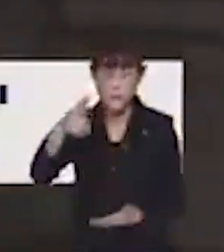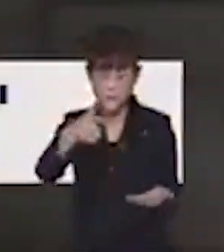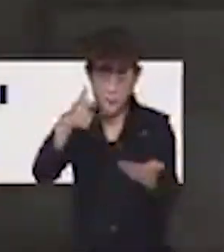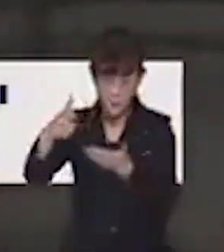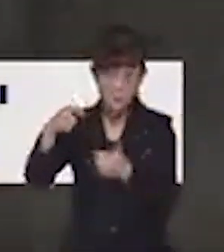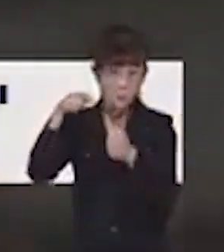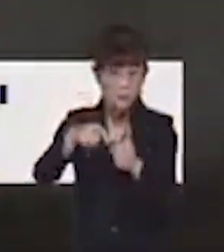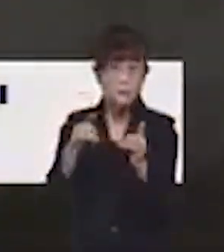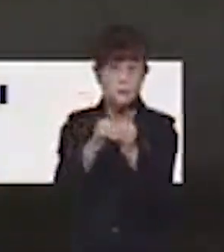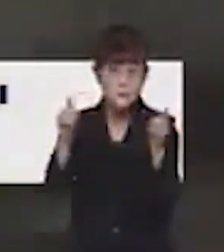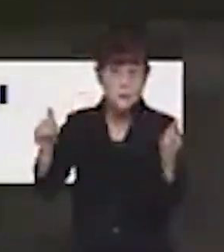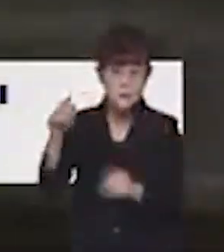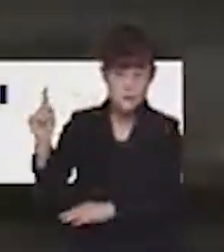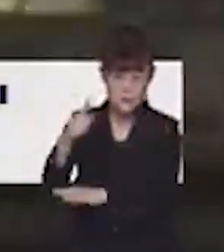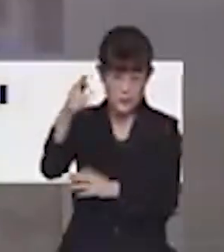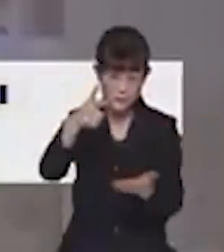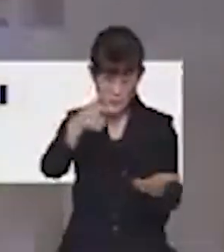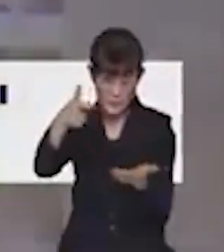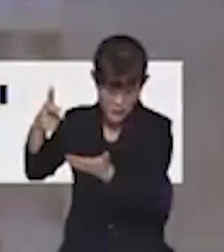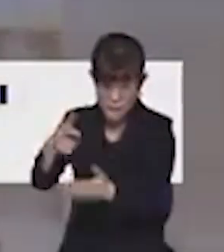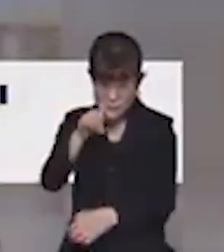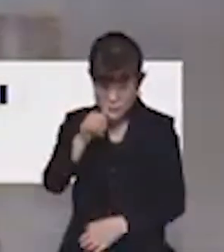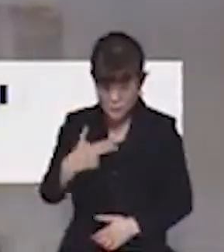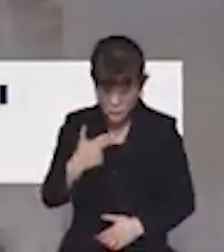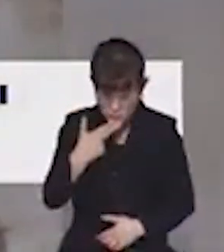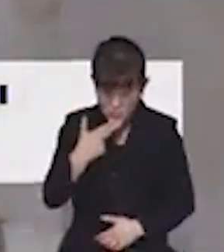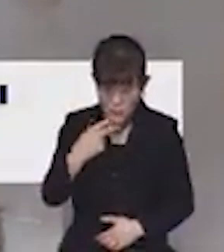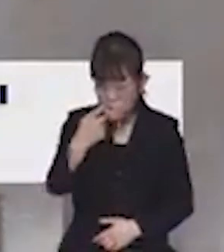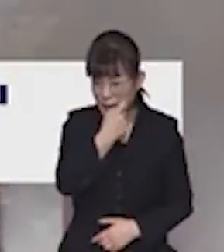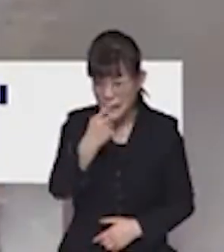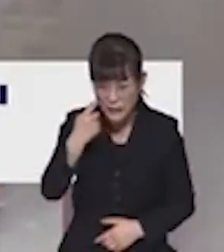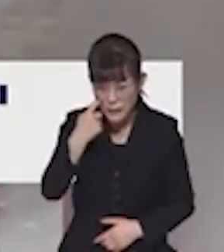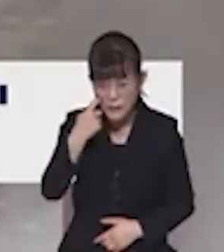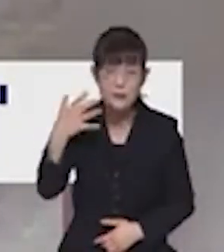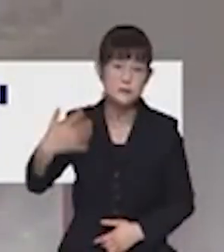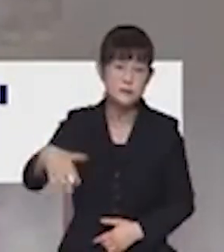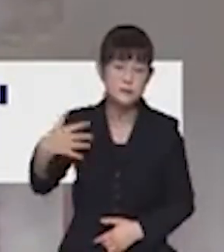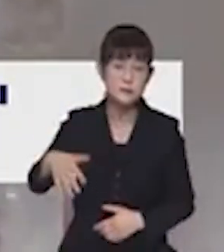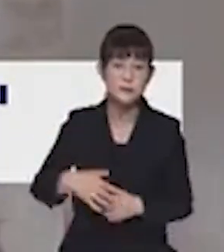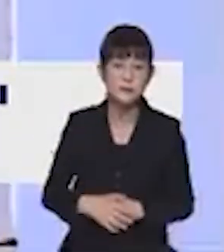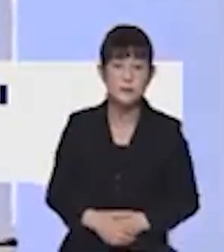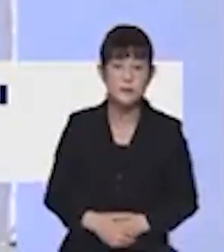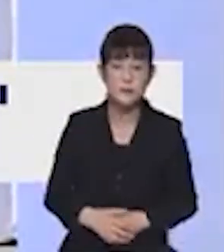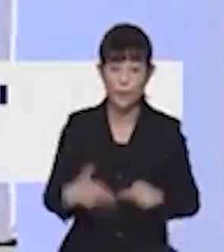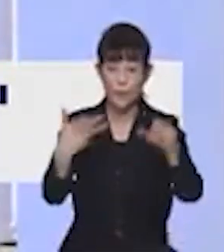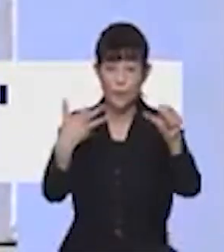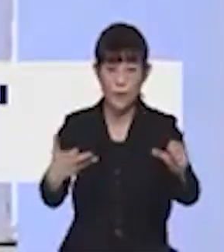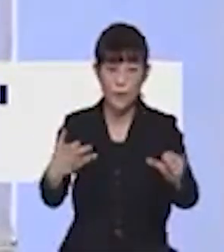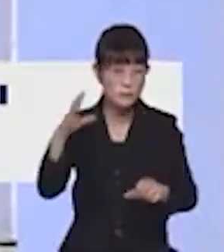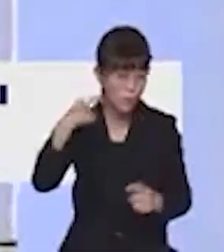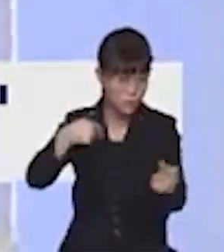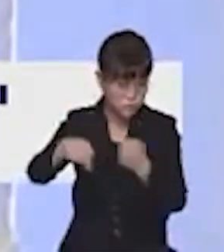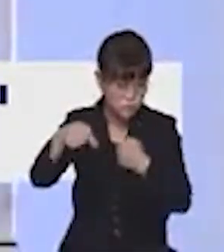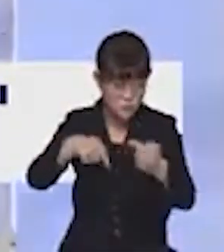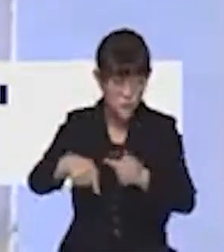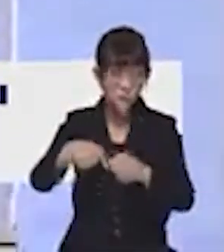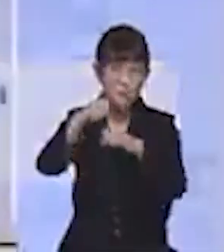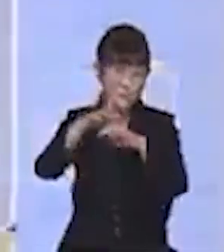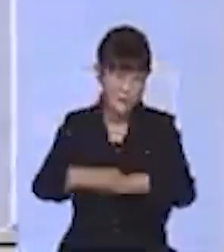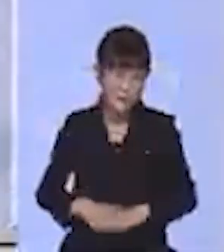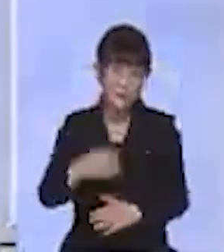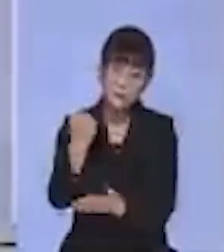명령자와 헬기 사격 여부 등을 명확히 밝히지 못했고 기대를 모았던 5.18 청문회도 무산되면서 아쉬움을